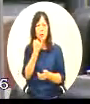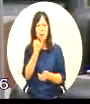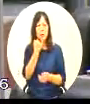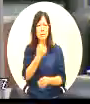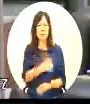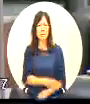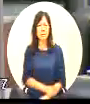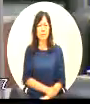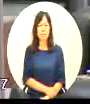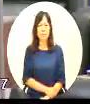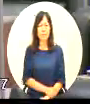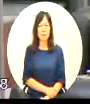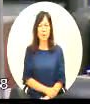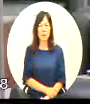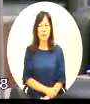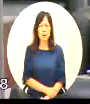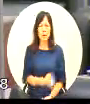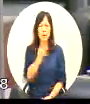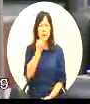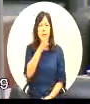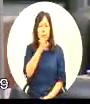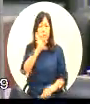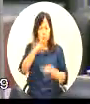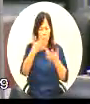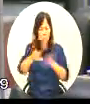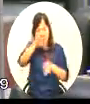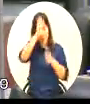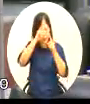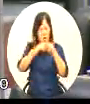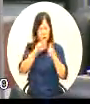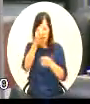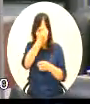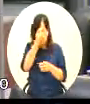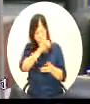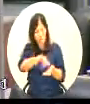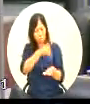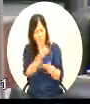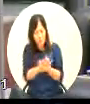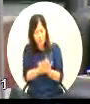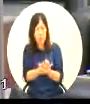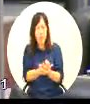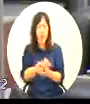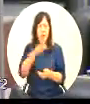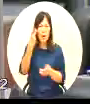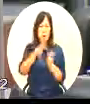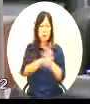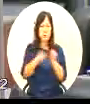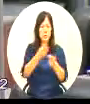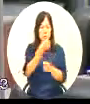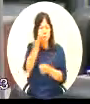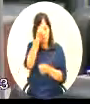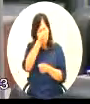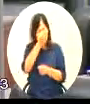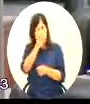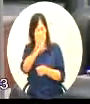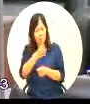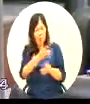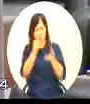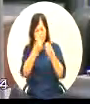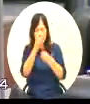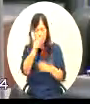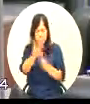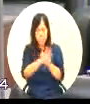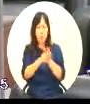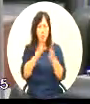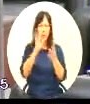疗的决定的这个权利嘛。但问题是很多病人他可能昏迷，他可能已经进入了一种弥留的状态，他需要